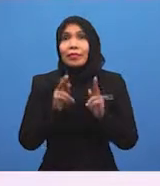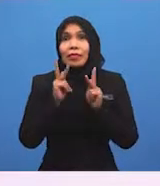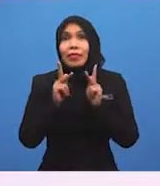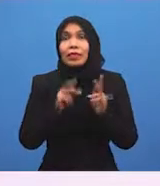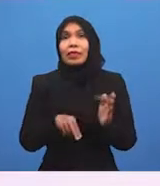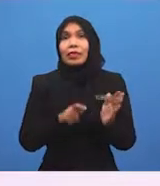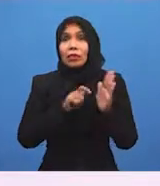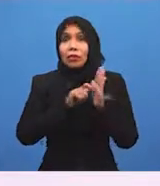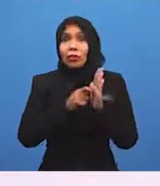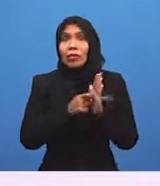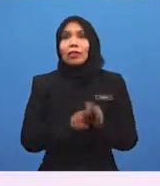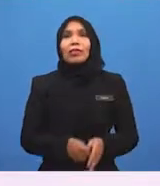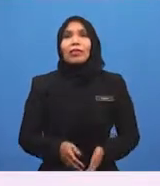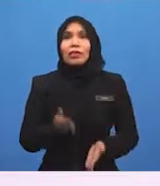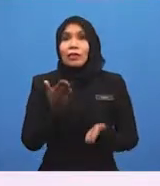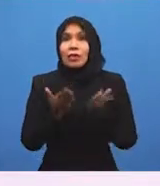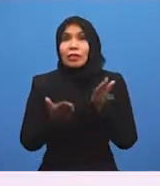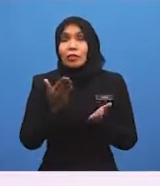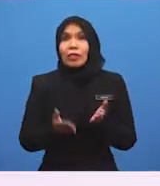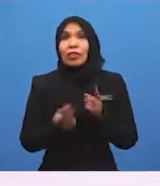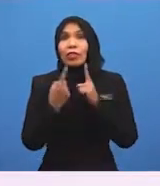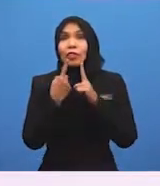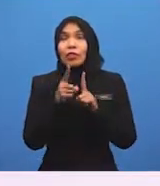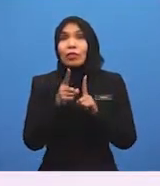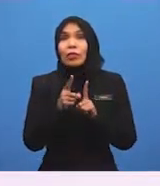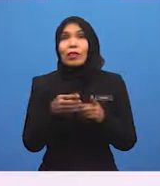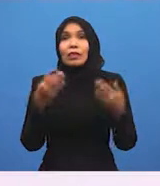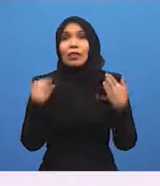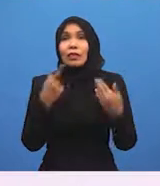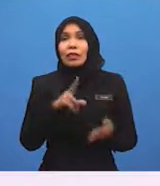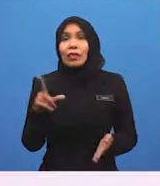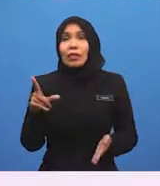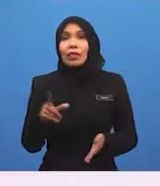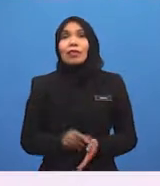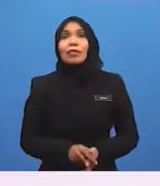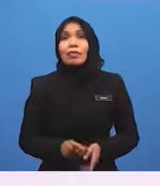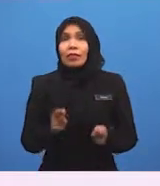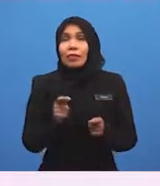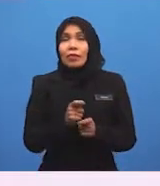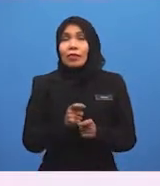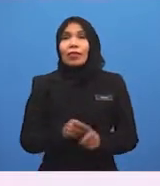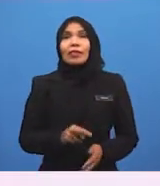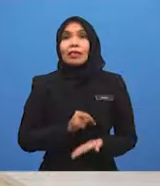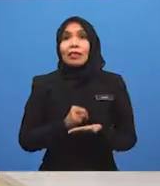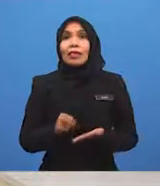maka kemungkinan besar jawapannya adalah berkaitan dengan nilai